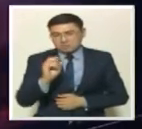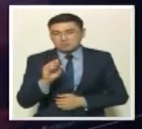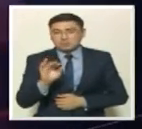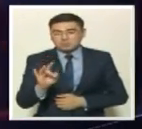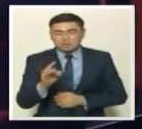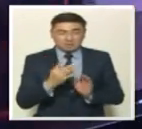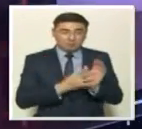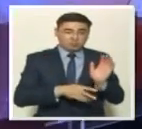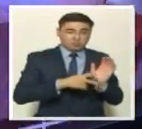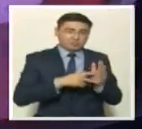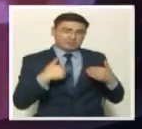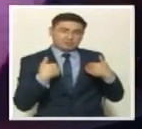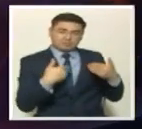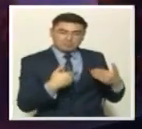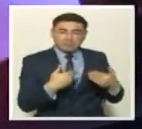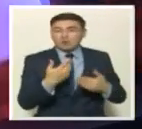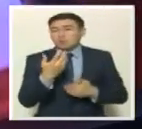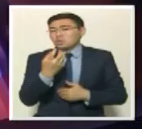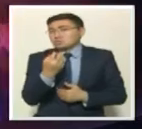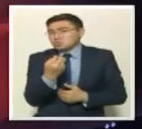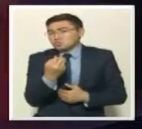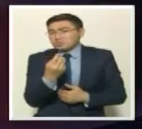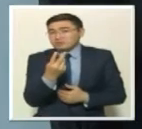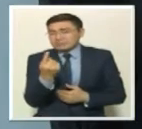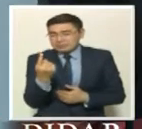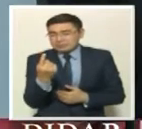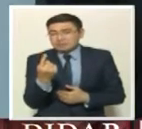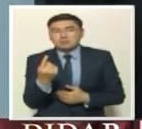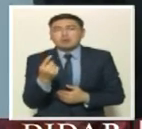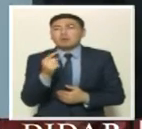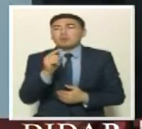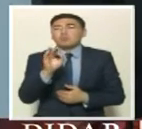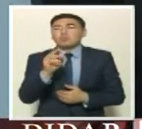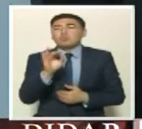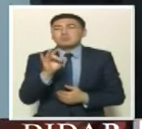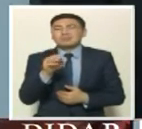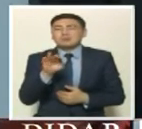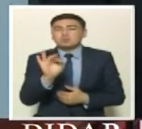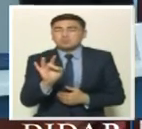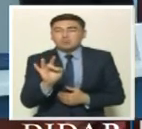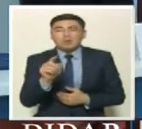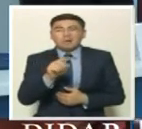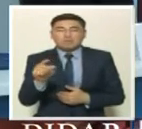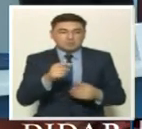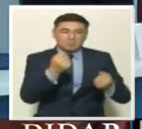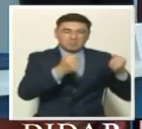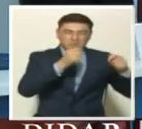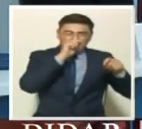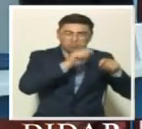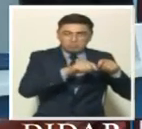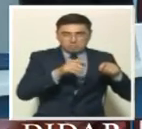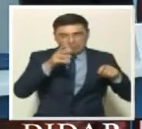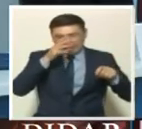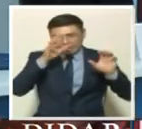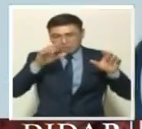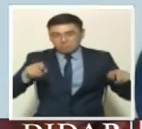98 предложений. В частности, в регионе приостановлена работа 21 оператора, осуществлявших незаконные проверки автомобилей. А за